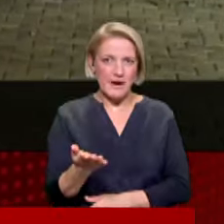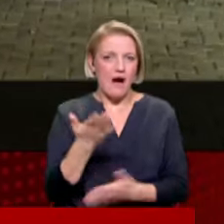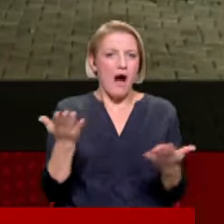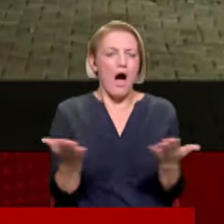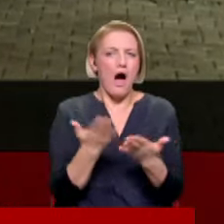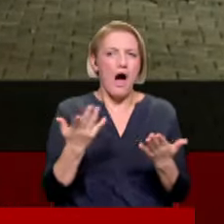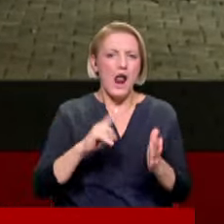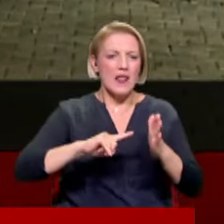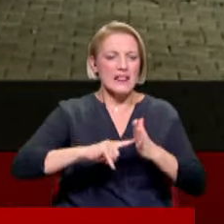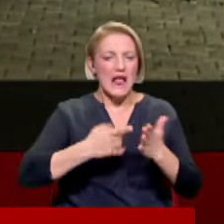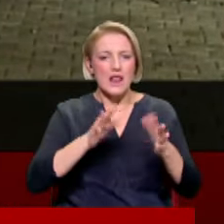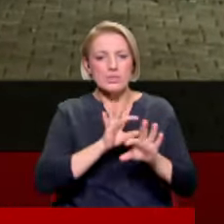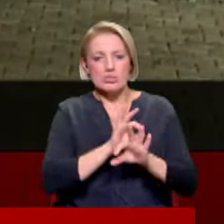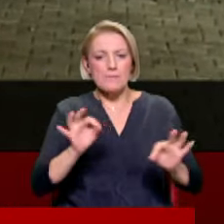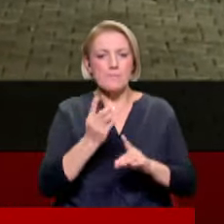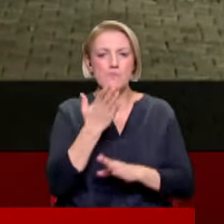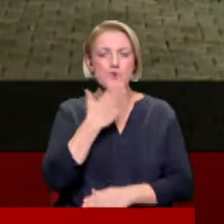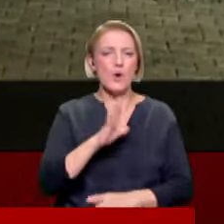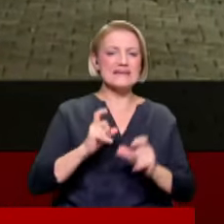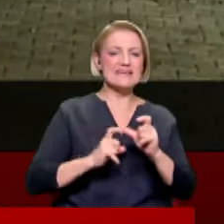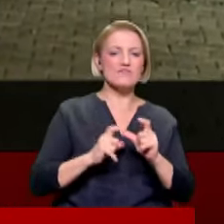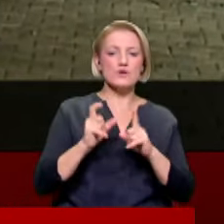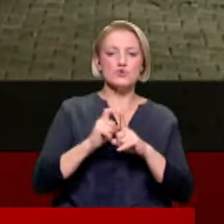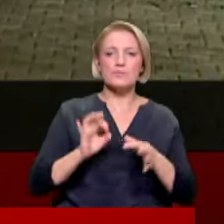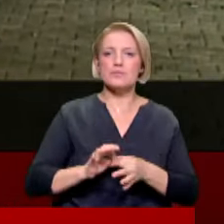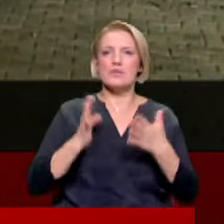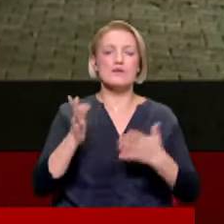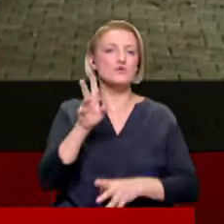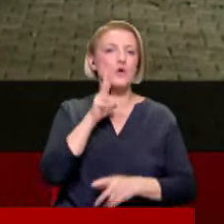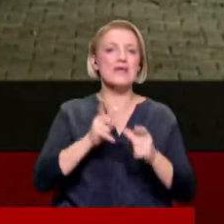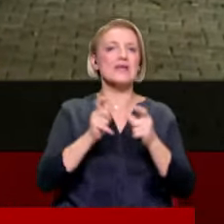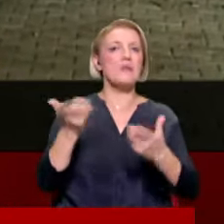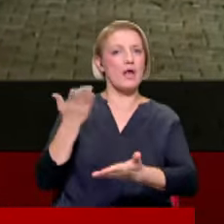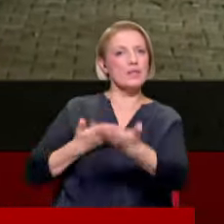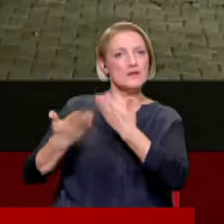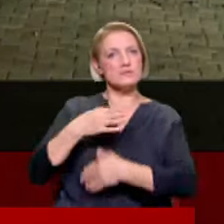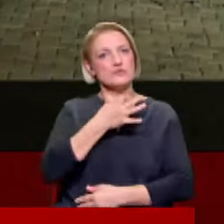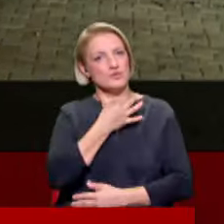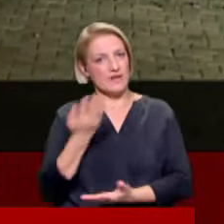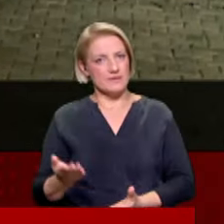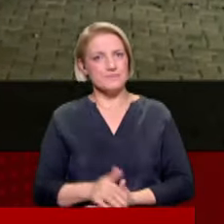hala yok Sevgi Nedir durum bize son gelişmeleri aktarır mısın